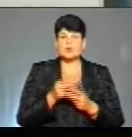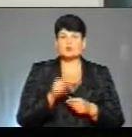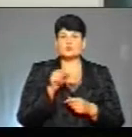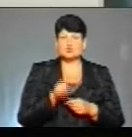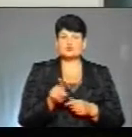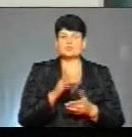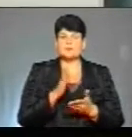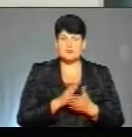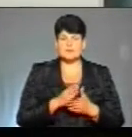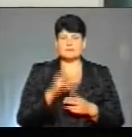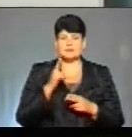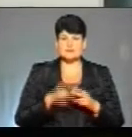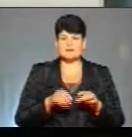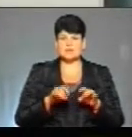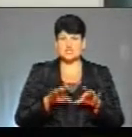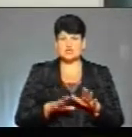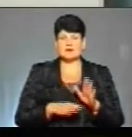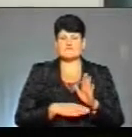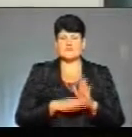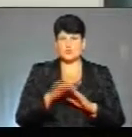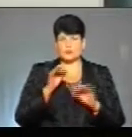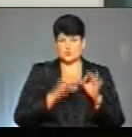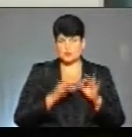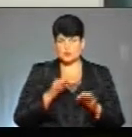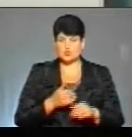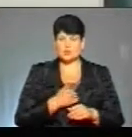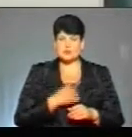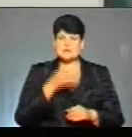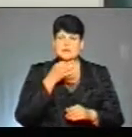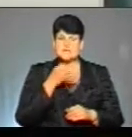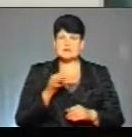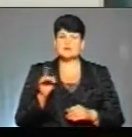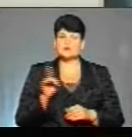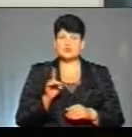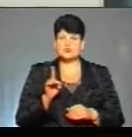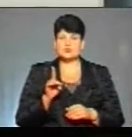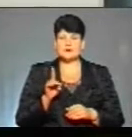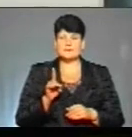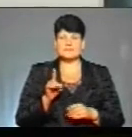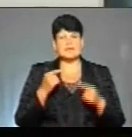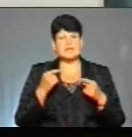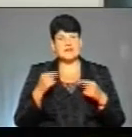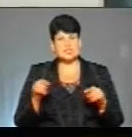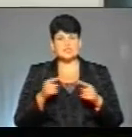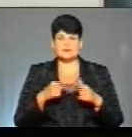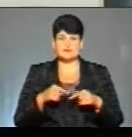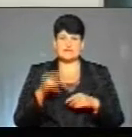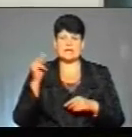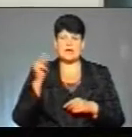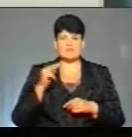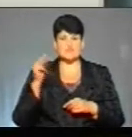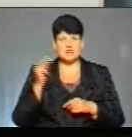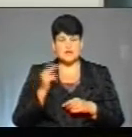що ми маємо остаточне рішення Верховного суду. Разом з тим хочу зазначити про альтернативні види навчання, про